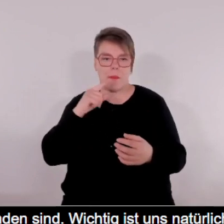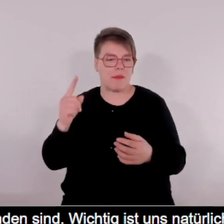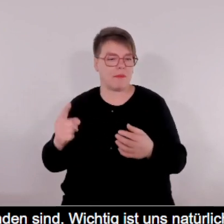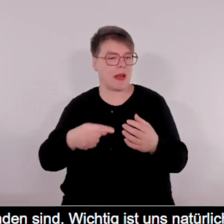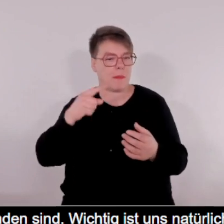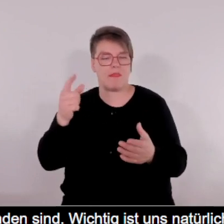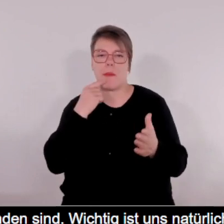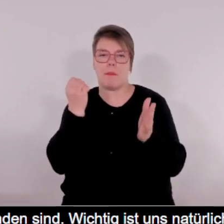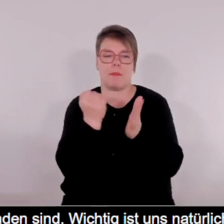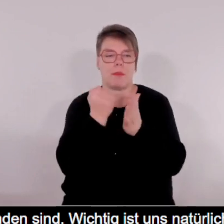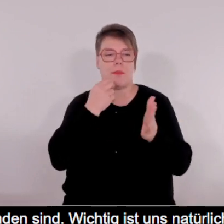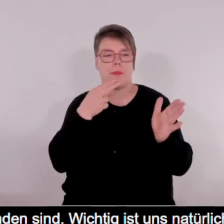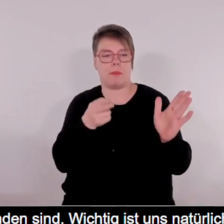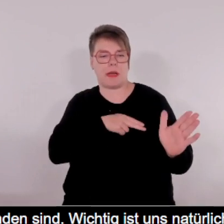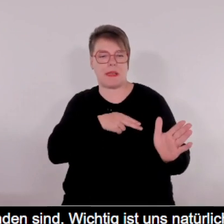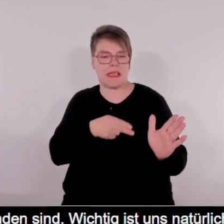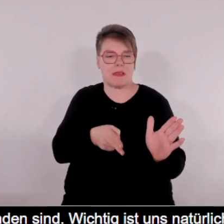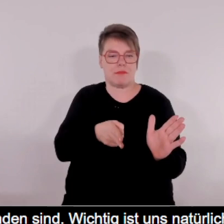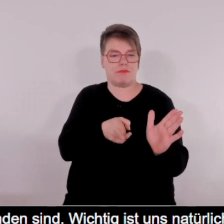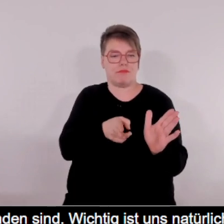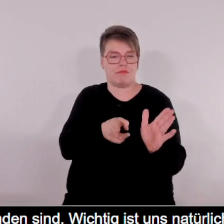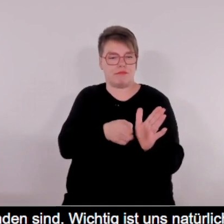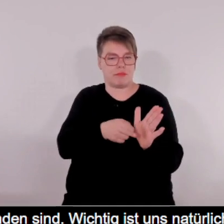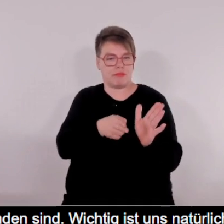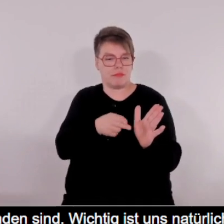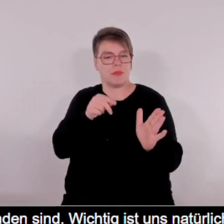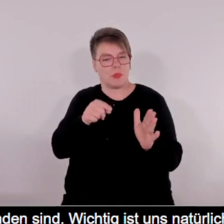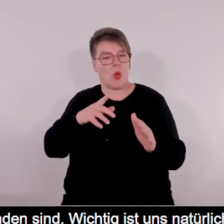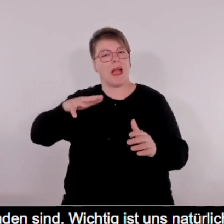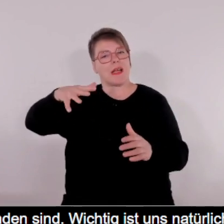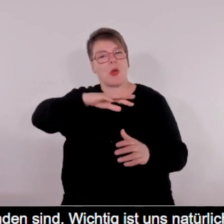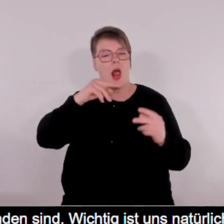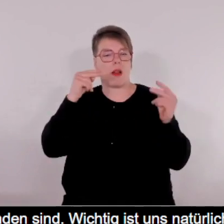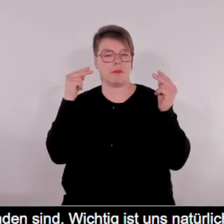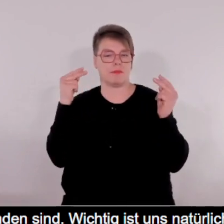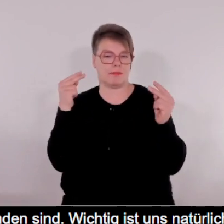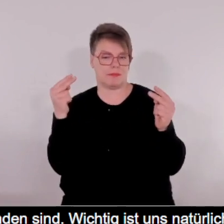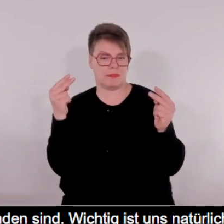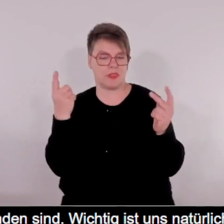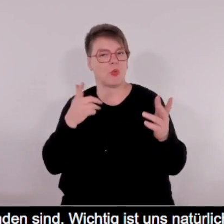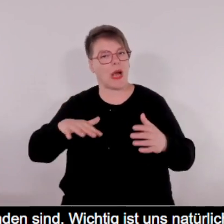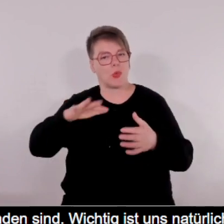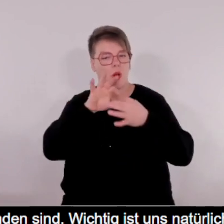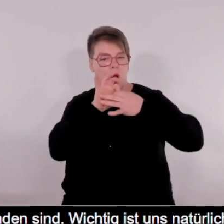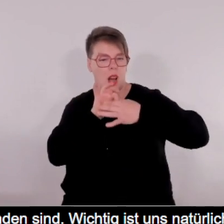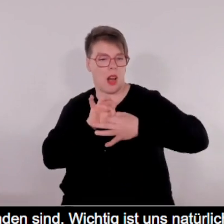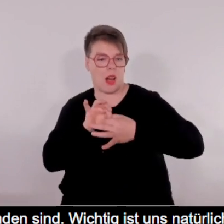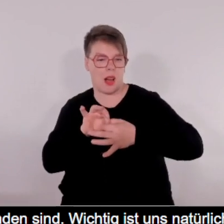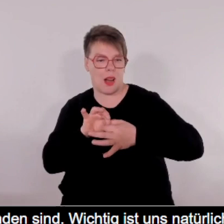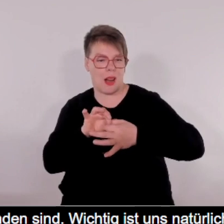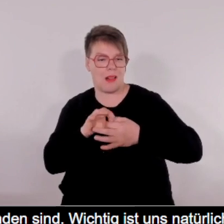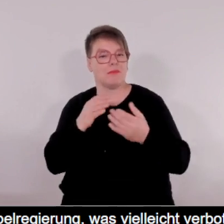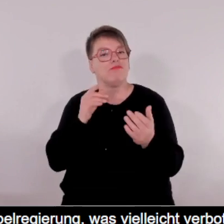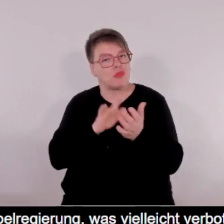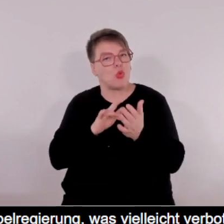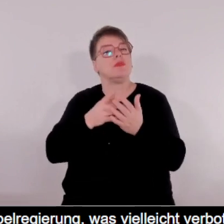einem Bewusstsein für gute und gesunde Lebensmittel ausstatten. Deswegen geht es uns vom Kindergartenkind, genauso